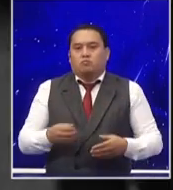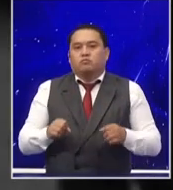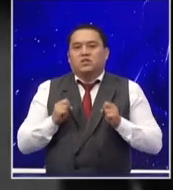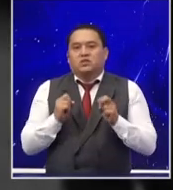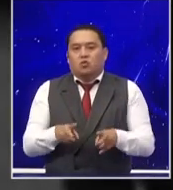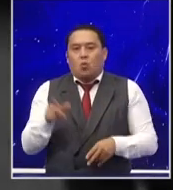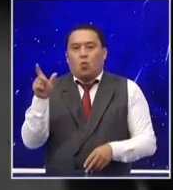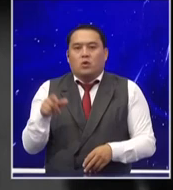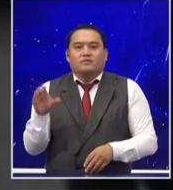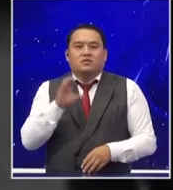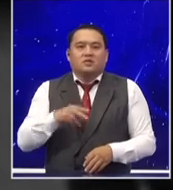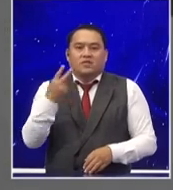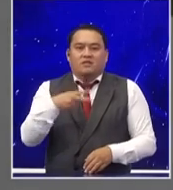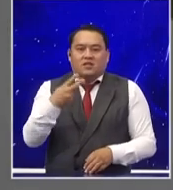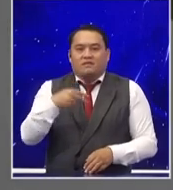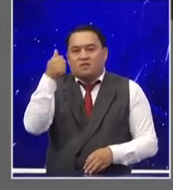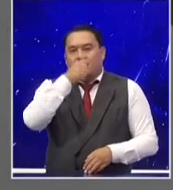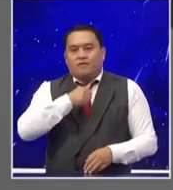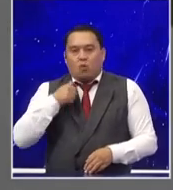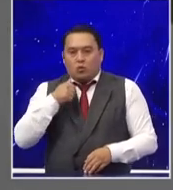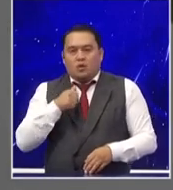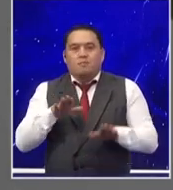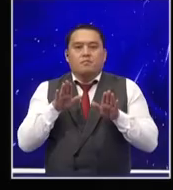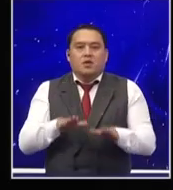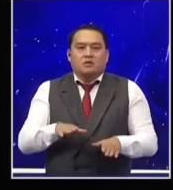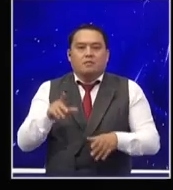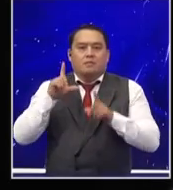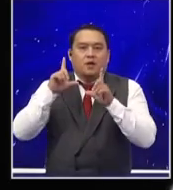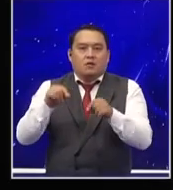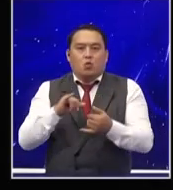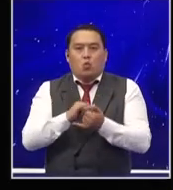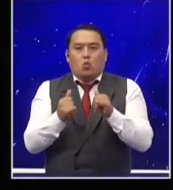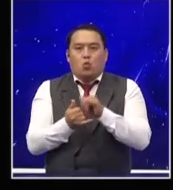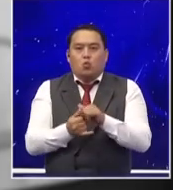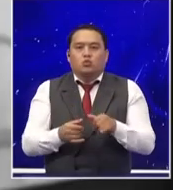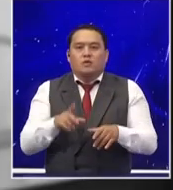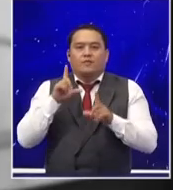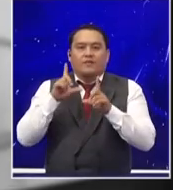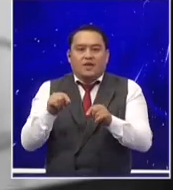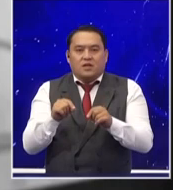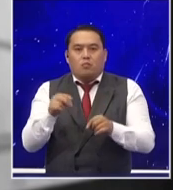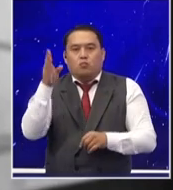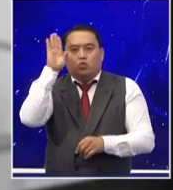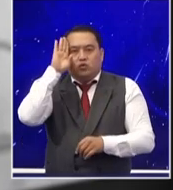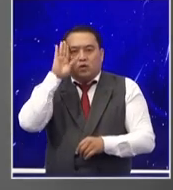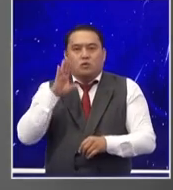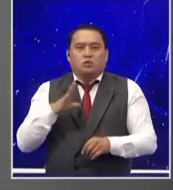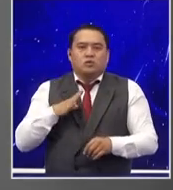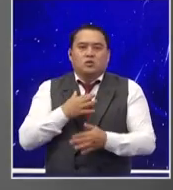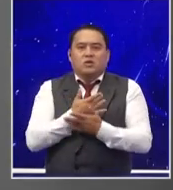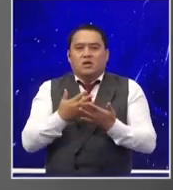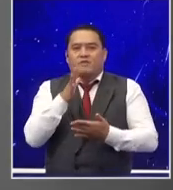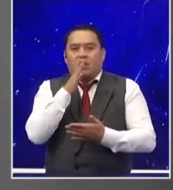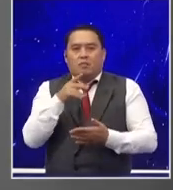определили в сентябре 2020 года на место срочно выехала опергруппа усть-каменогорска как выяснилось мужчина спустя